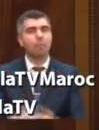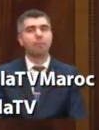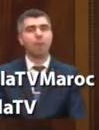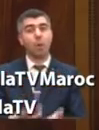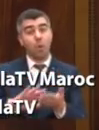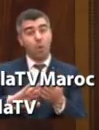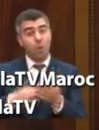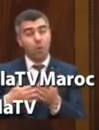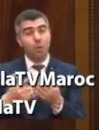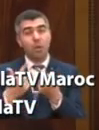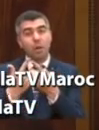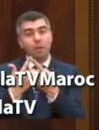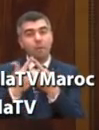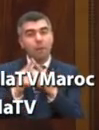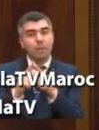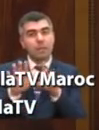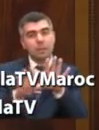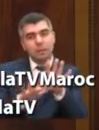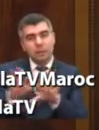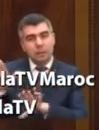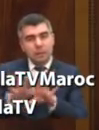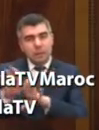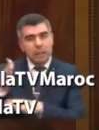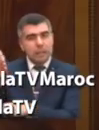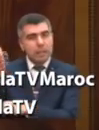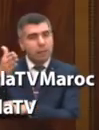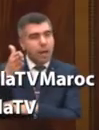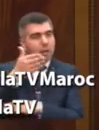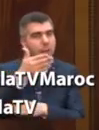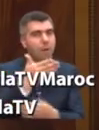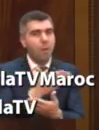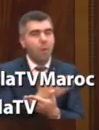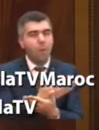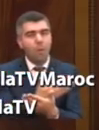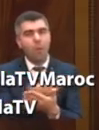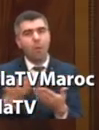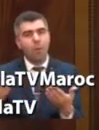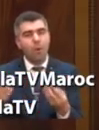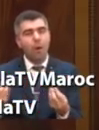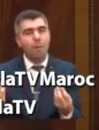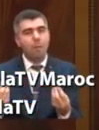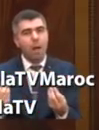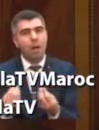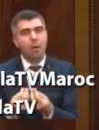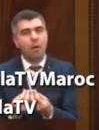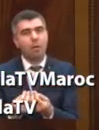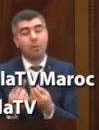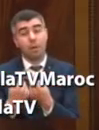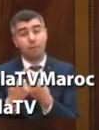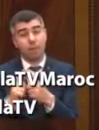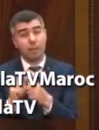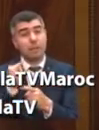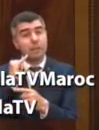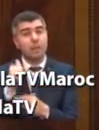جهود الدبلوماسية الرسمية للدولة من خلال تنشيط الدبلوماسية الموازية بجميع